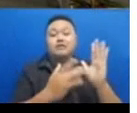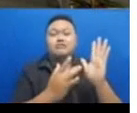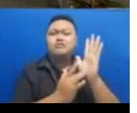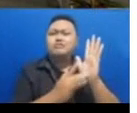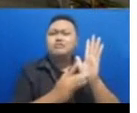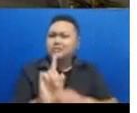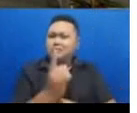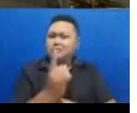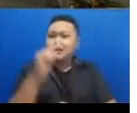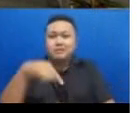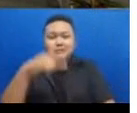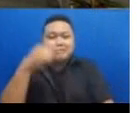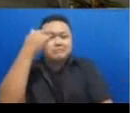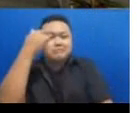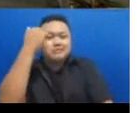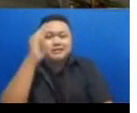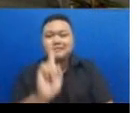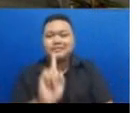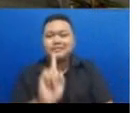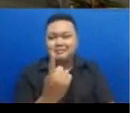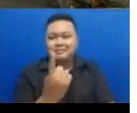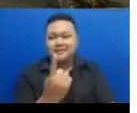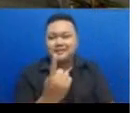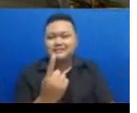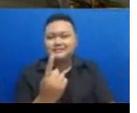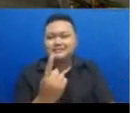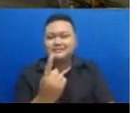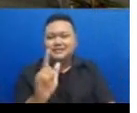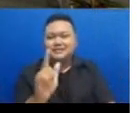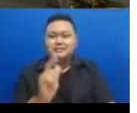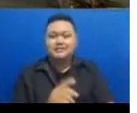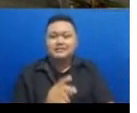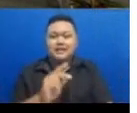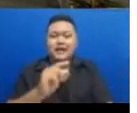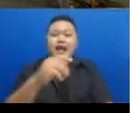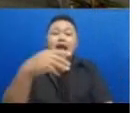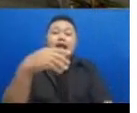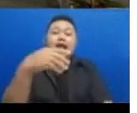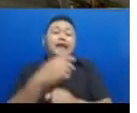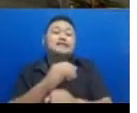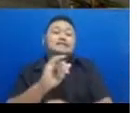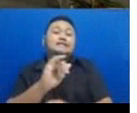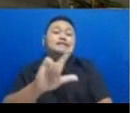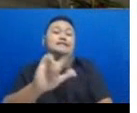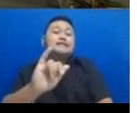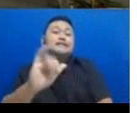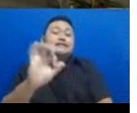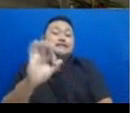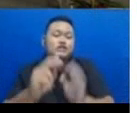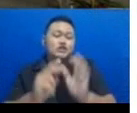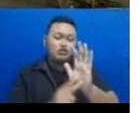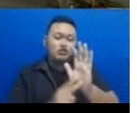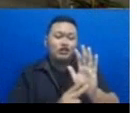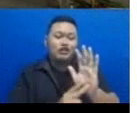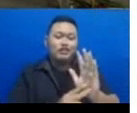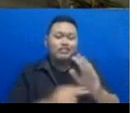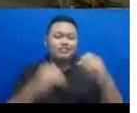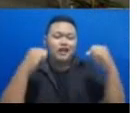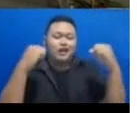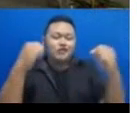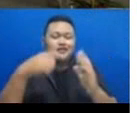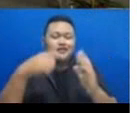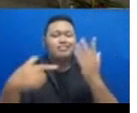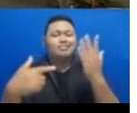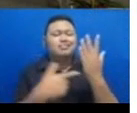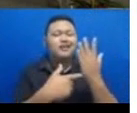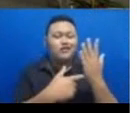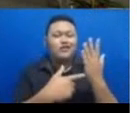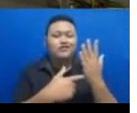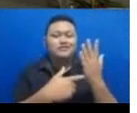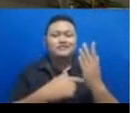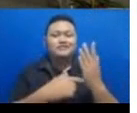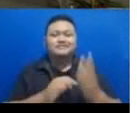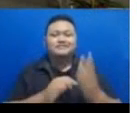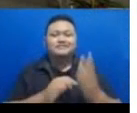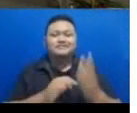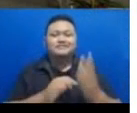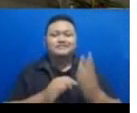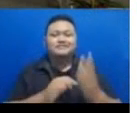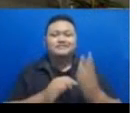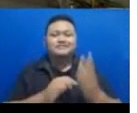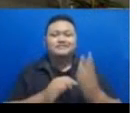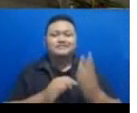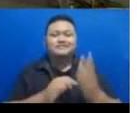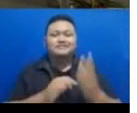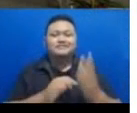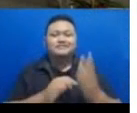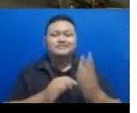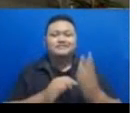pertama, yaitu Resilience, Tangguh, dan Teknologi. Baiklah, Bapak dan Ibu yang sudah mendaftar dan juga